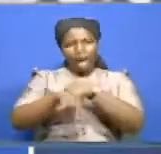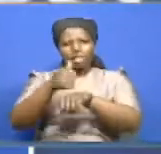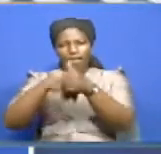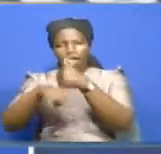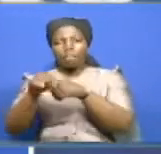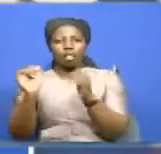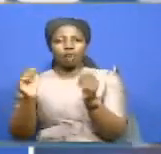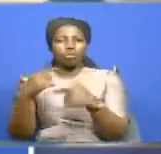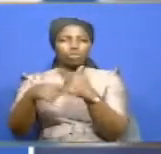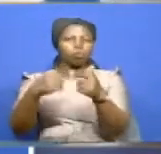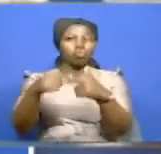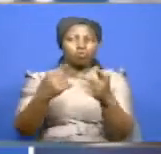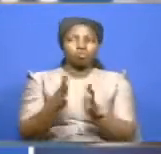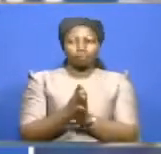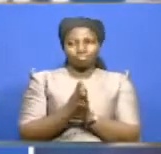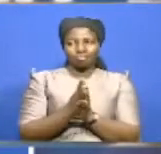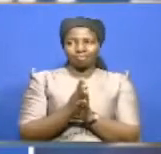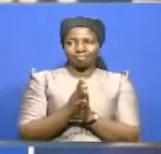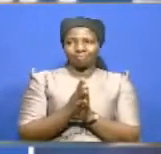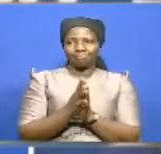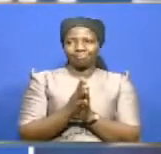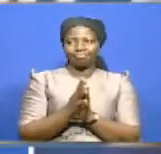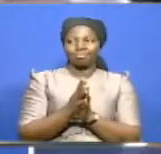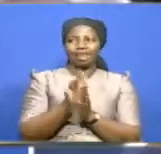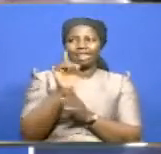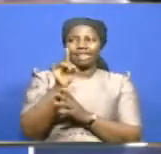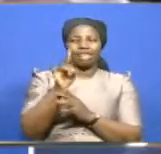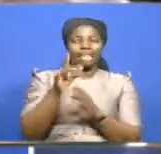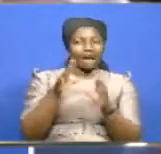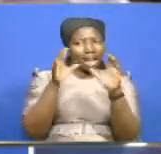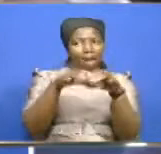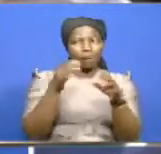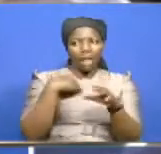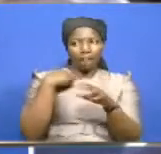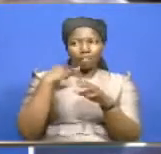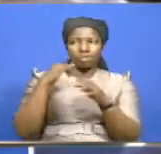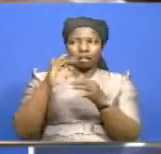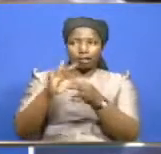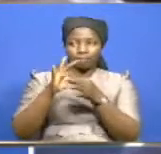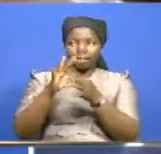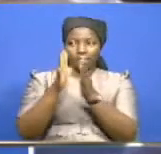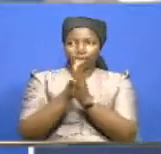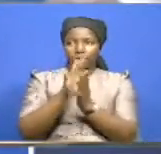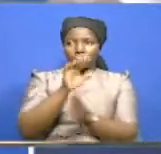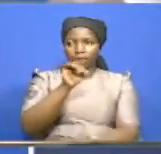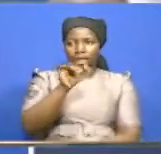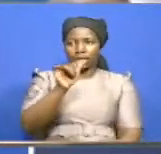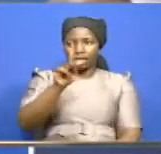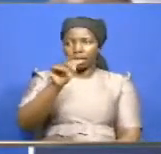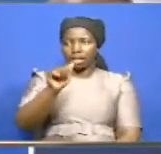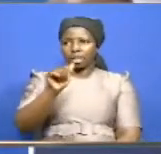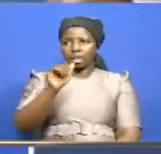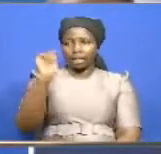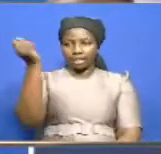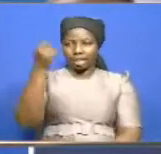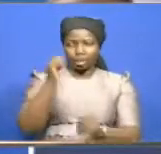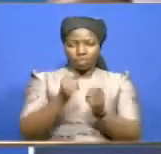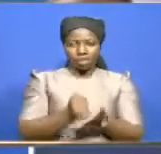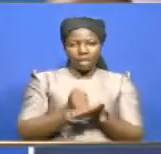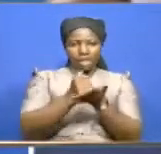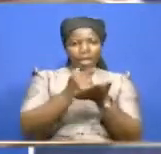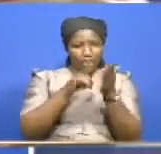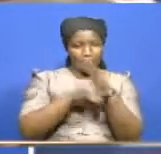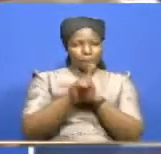on. Kampuni hiyo ya ubashiri imeafikia ushirikiano na kampuni ya Saka Kenya ambayo husaidia